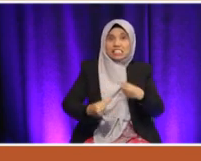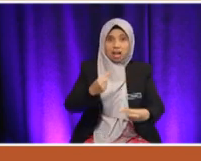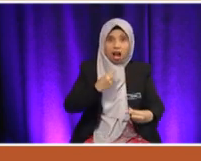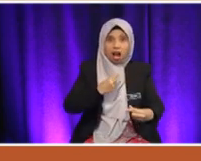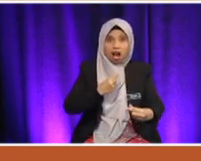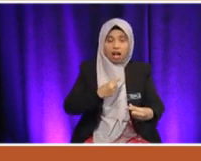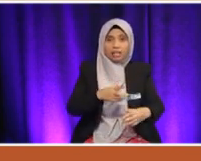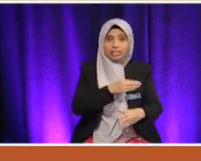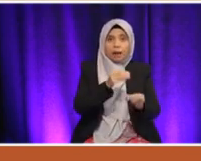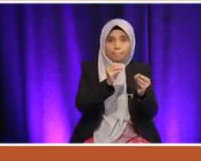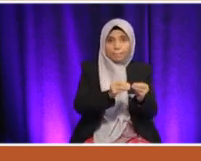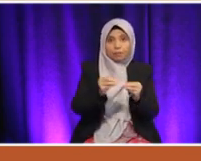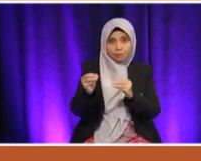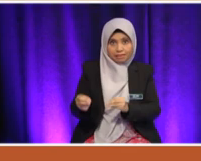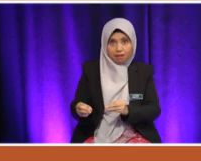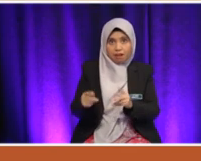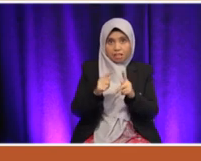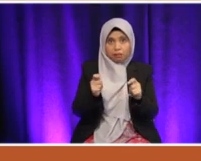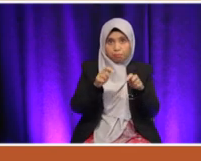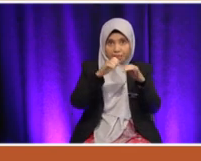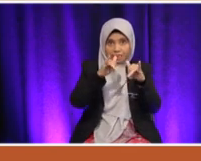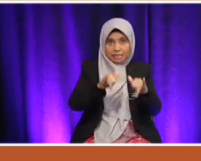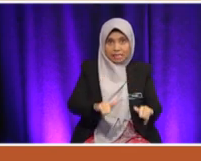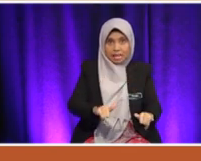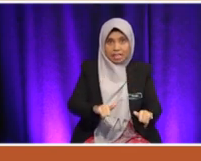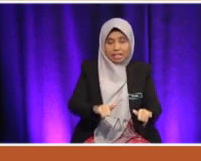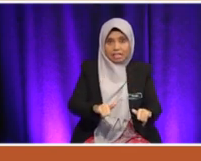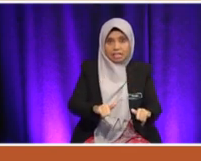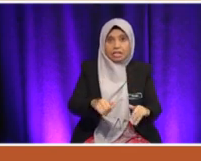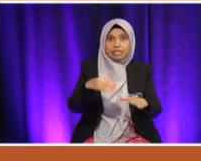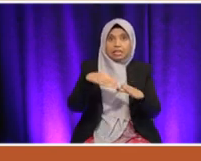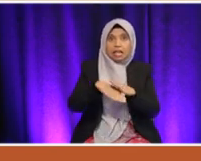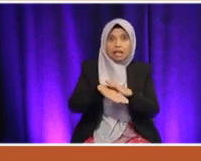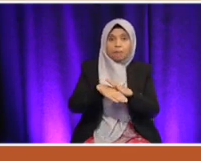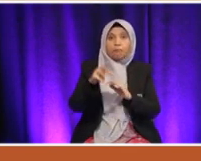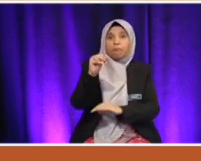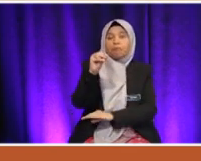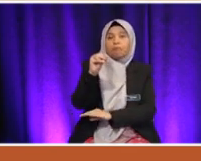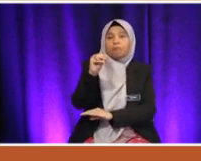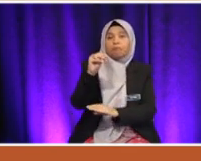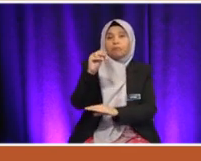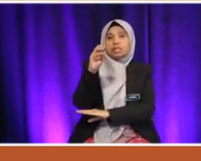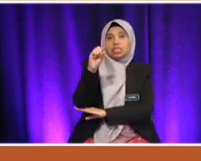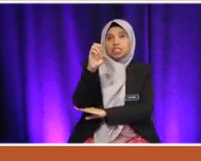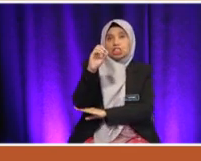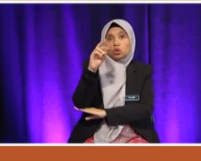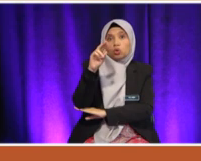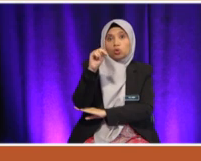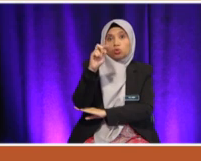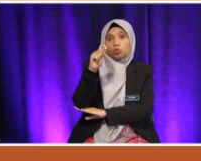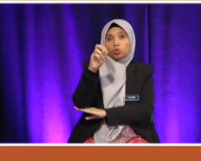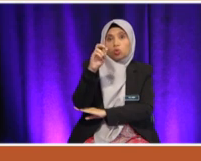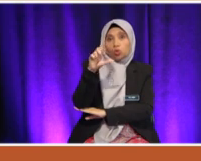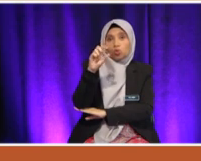berpindah tempat tinggal tetapi dalam judul mobility membawa maksud pergerakan